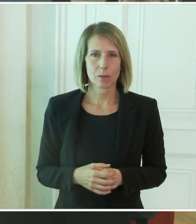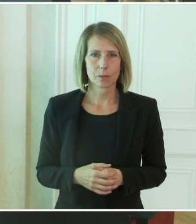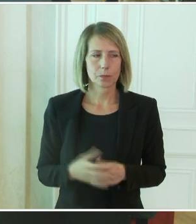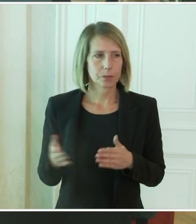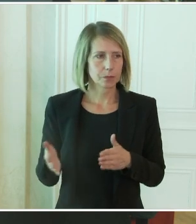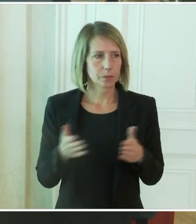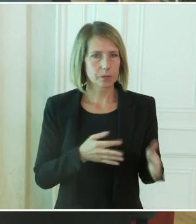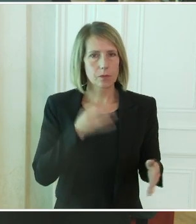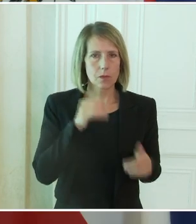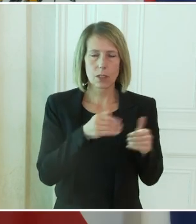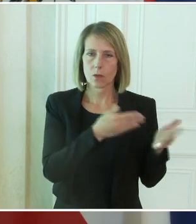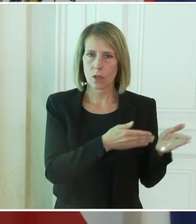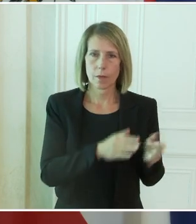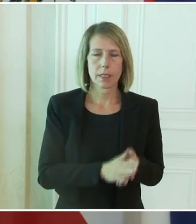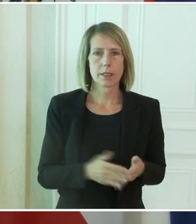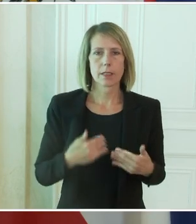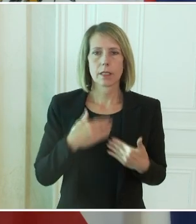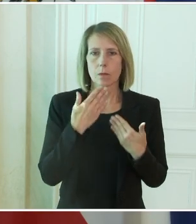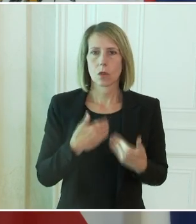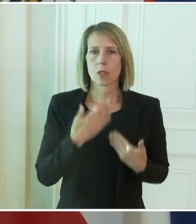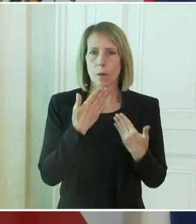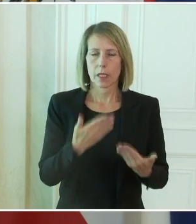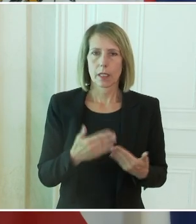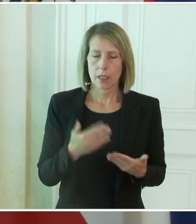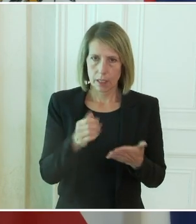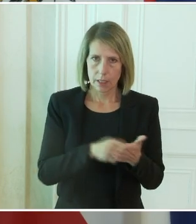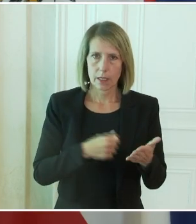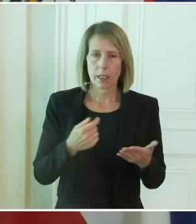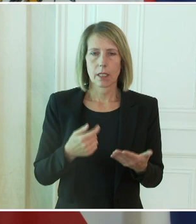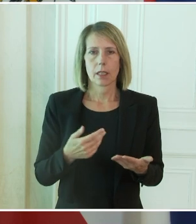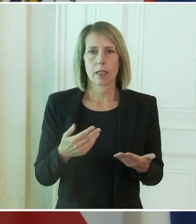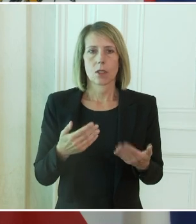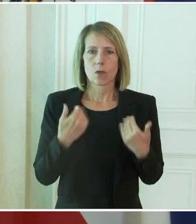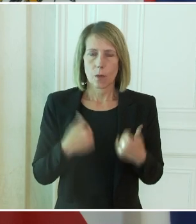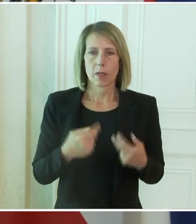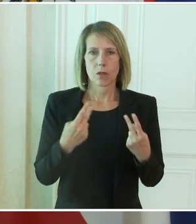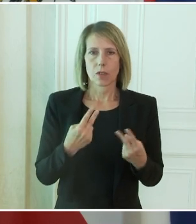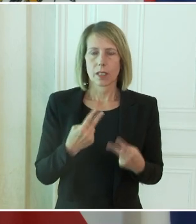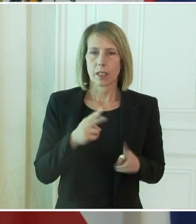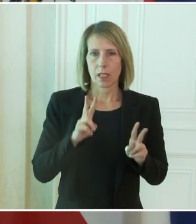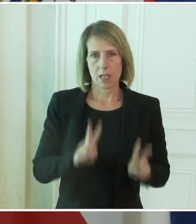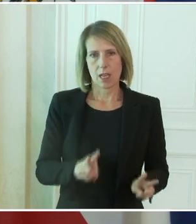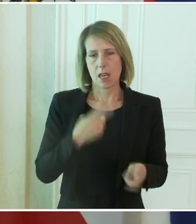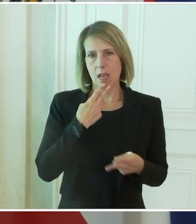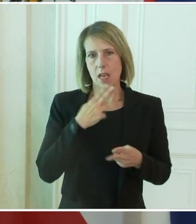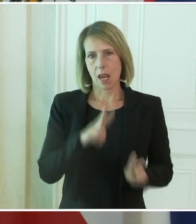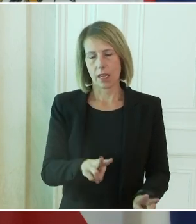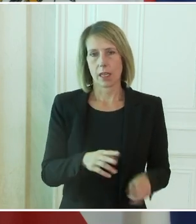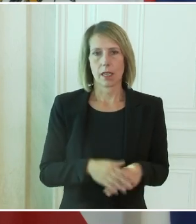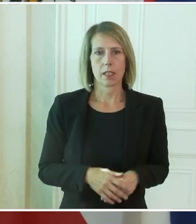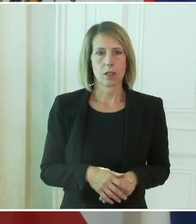hier beginnen damit zu sagen, dass ich jemand bin, der Ehrlichkeit schätzt. Und ich scheue auch nie davor zurück, auch Ehrlichkeit